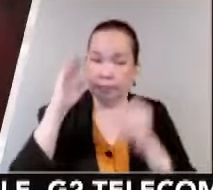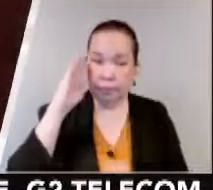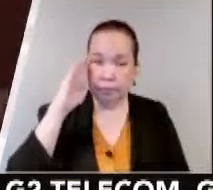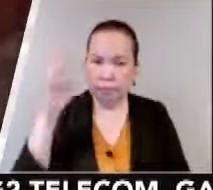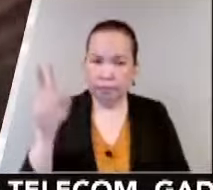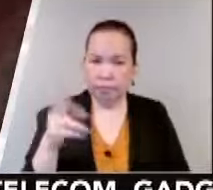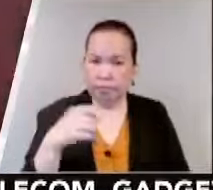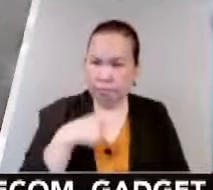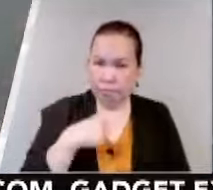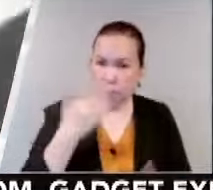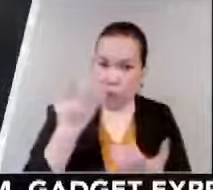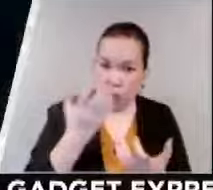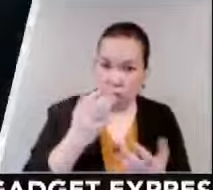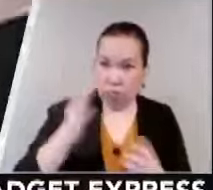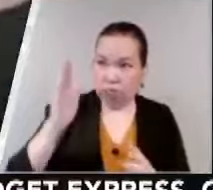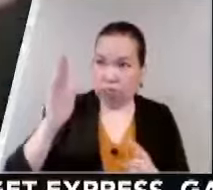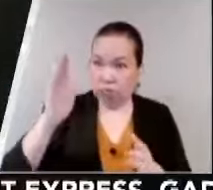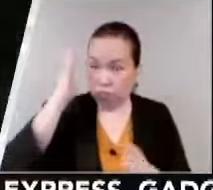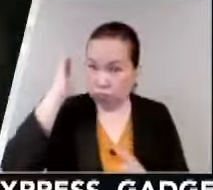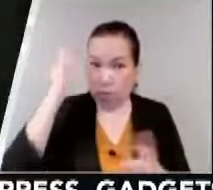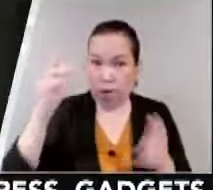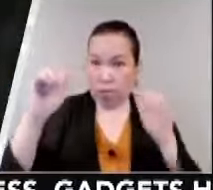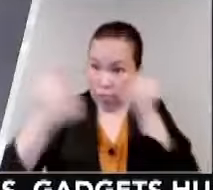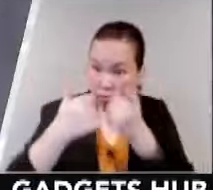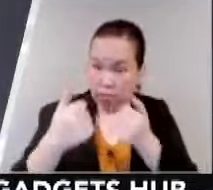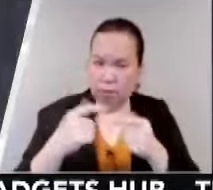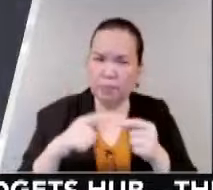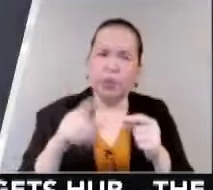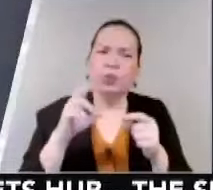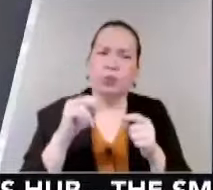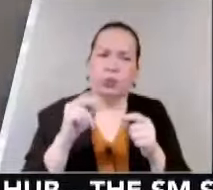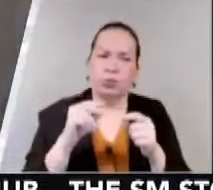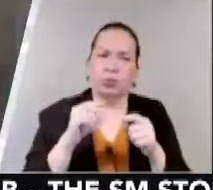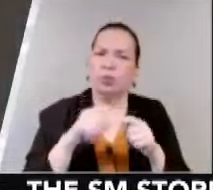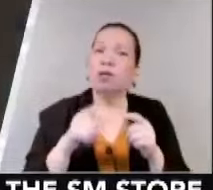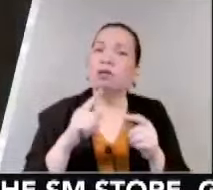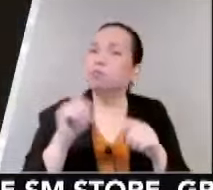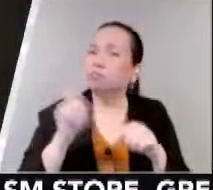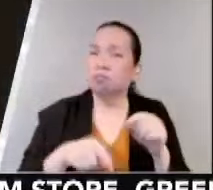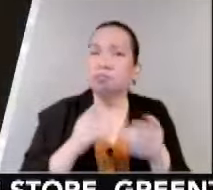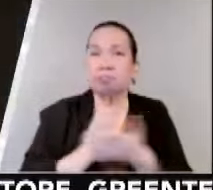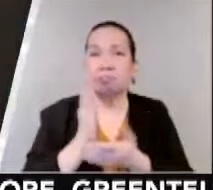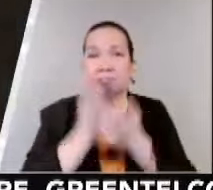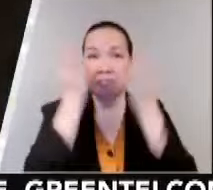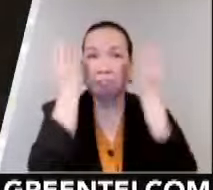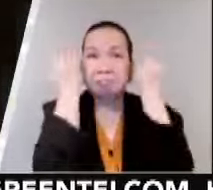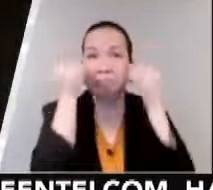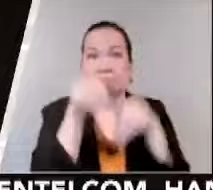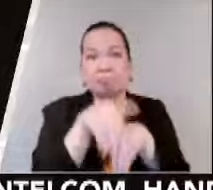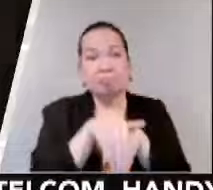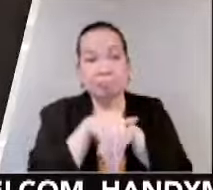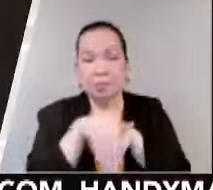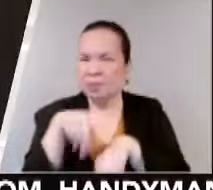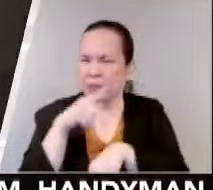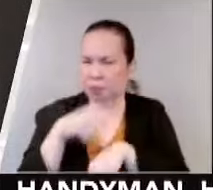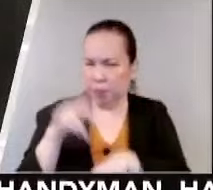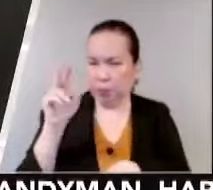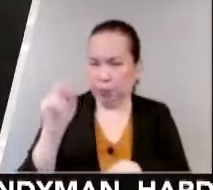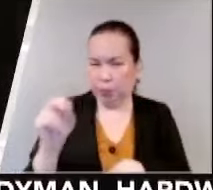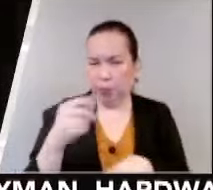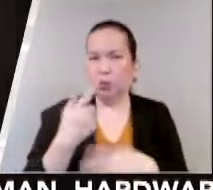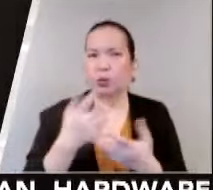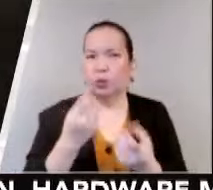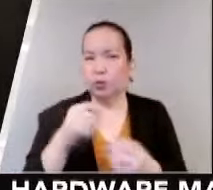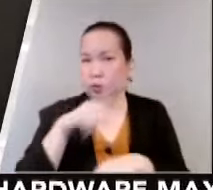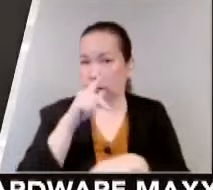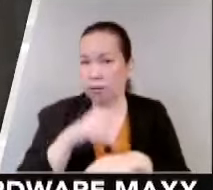ang Pilipinas pero hindi naman daw basta-basta lang mananahimik ang bansa. Nakipag-ugnayan na rin aniya ang Pilipinas sa